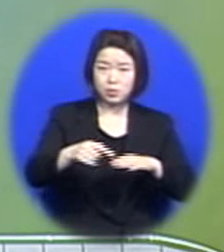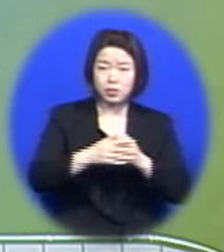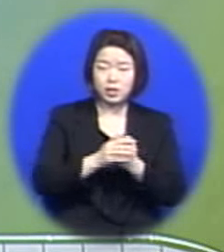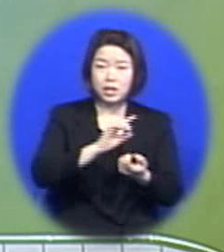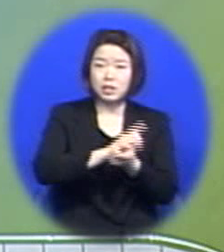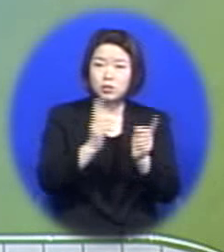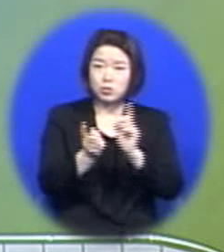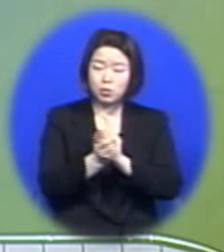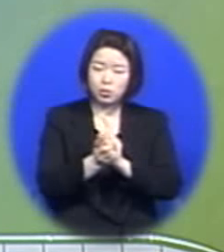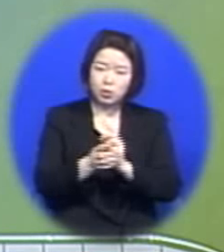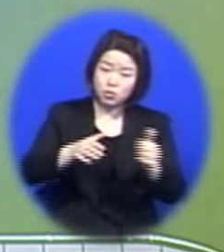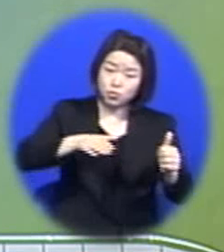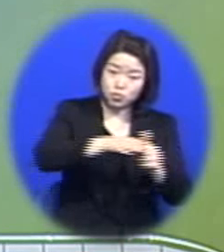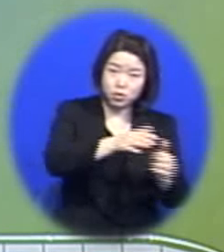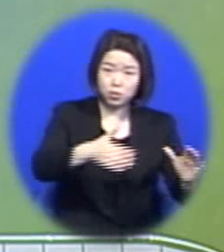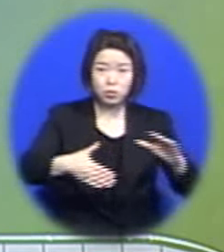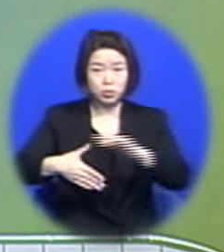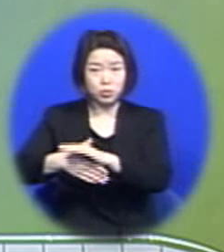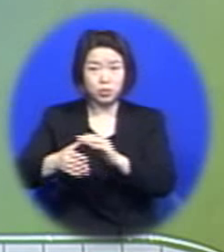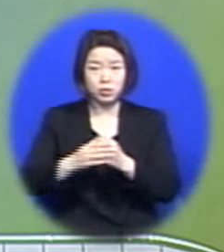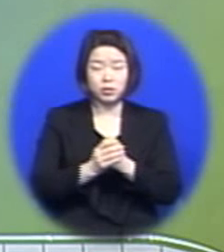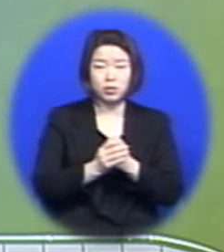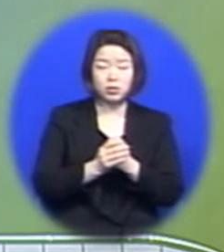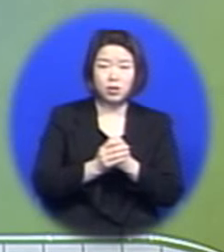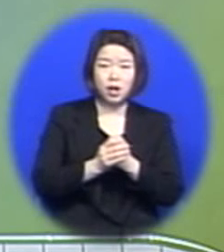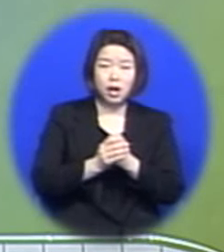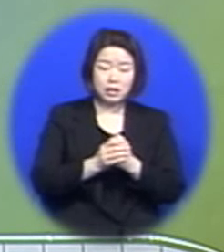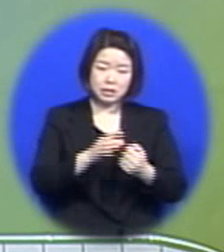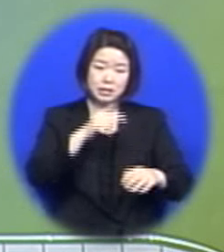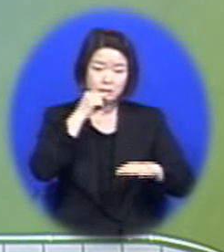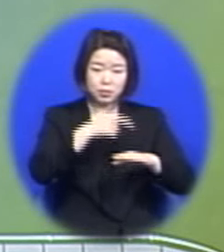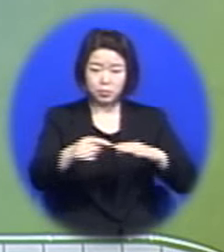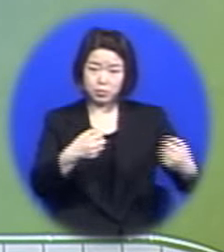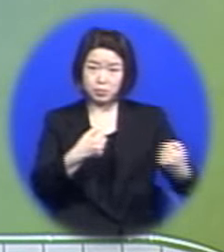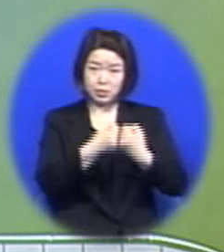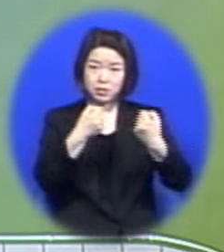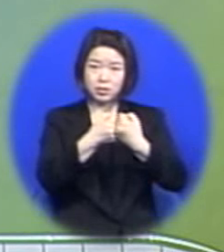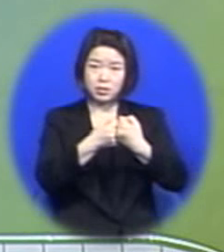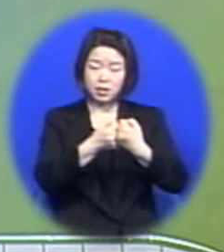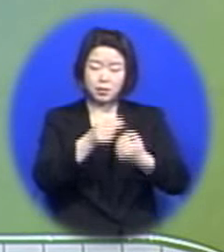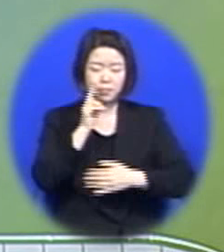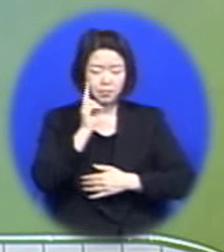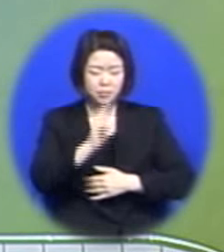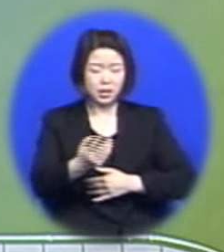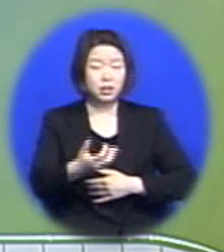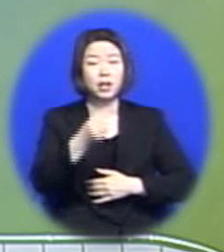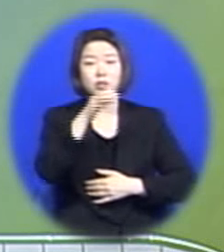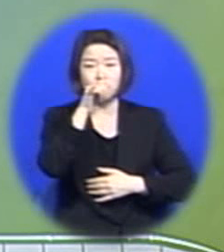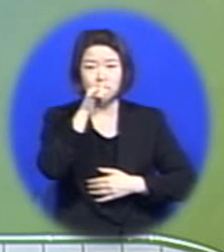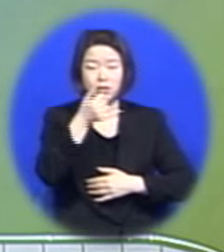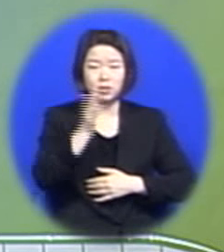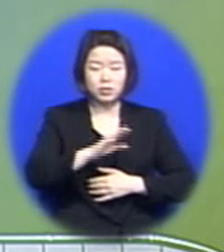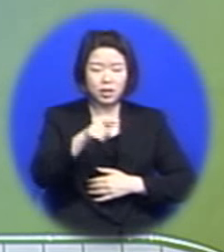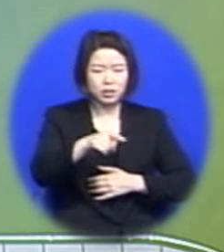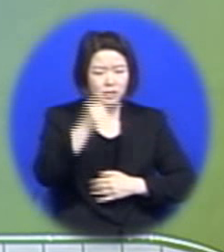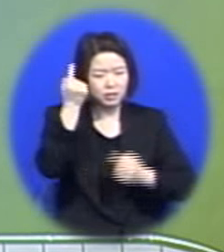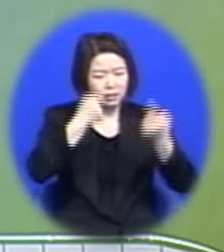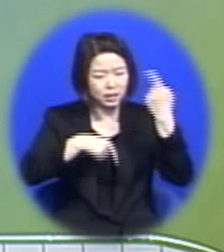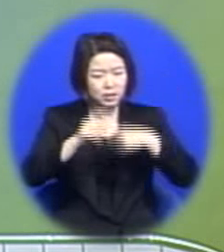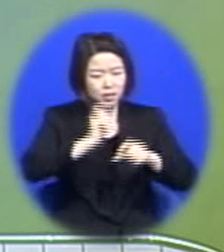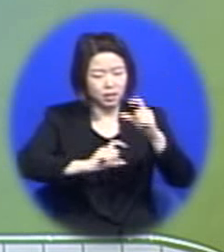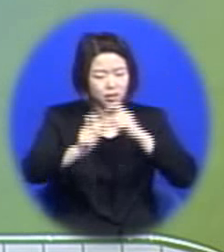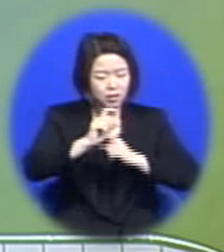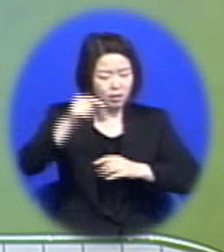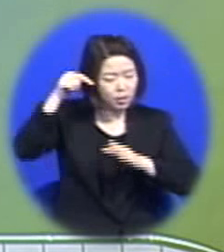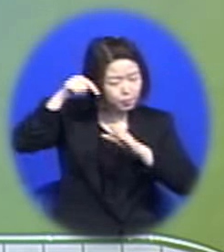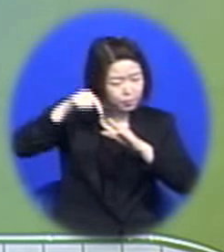서로 죽이고 죽였던 동족 상쟁의 비극을 가지고 있습니다. 그런데 이 골이 점점 깊어져요.